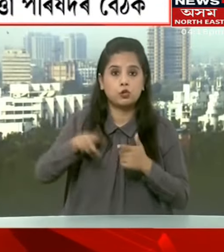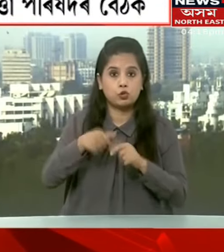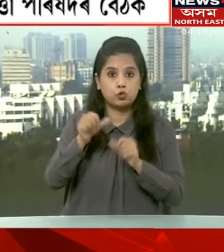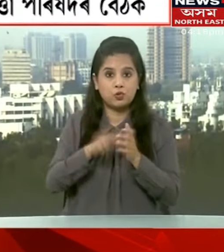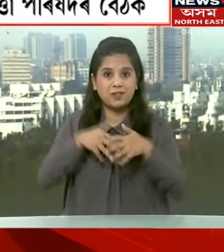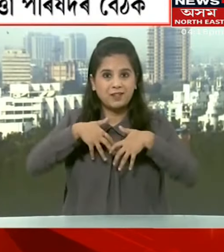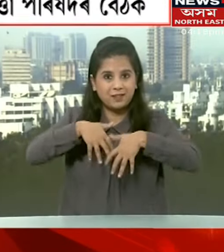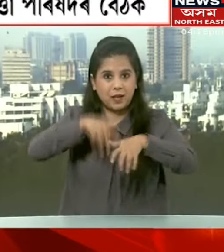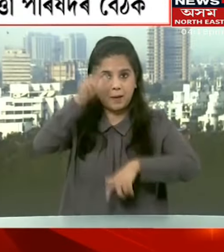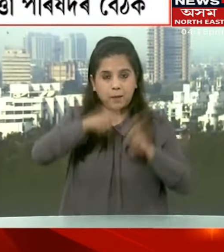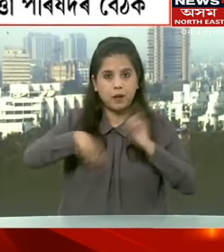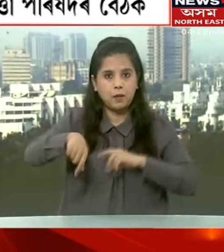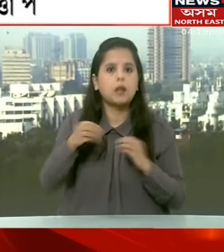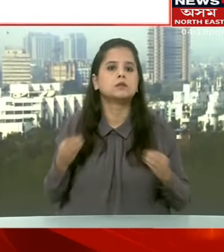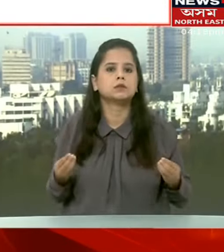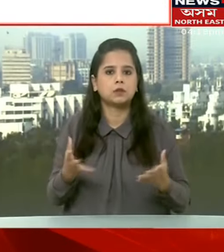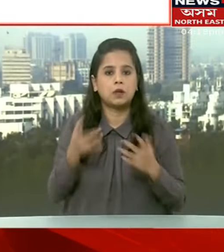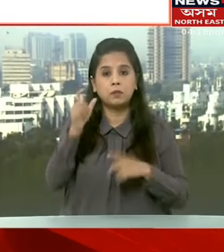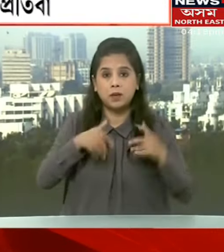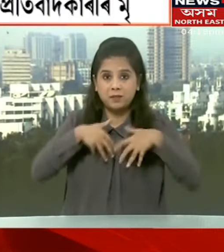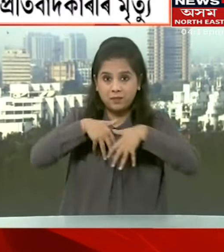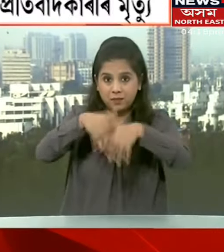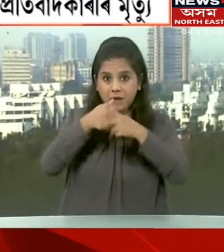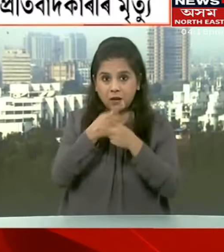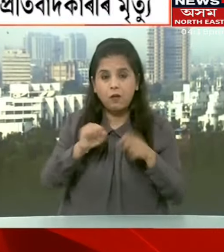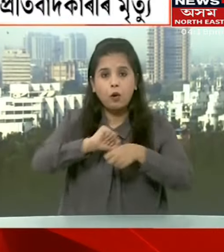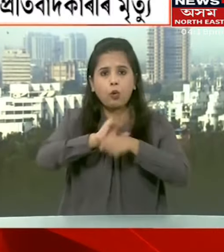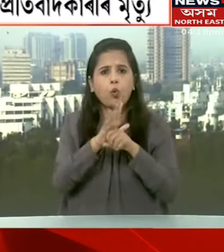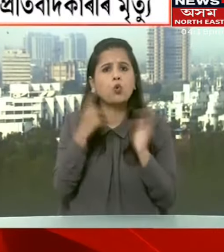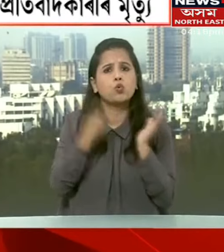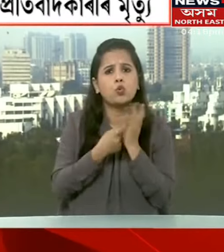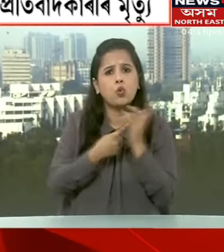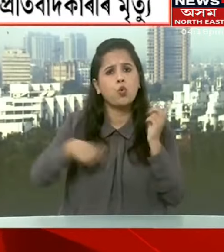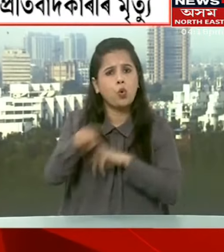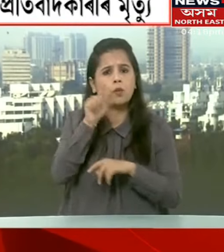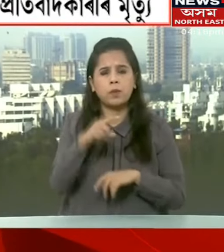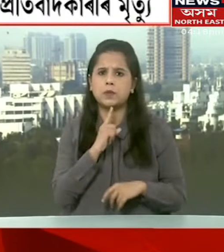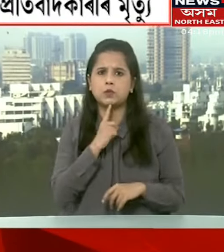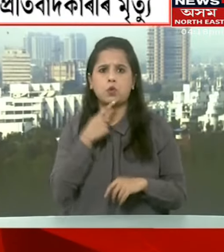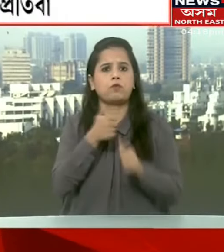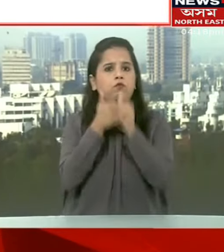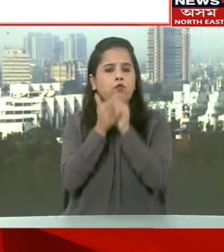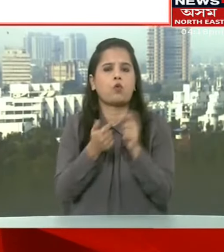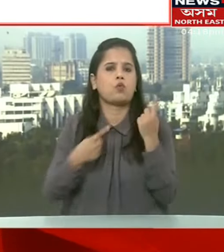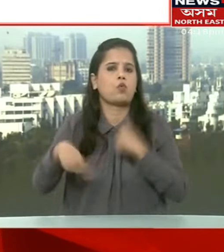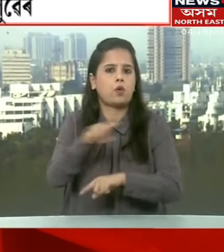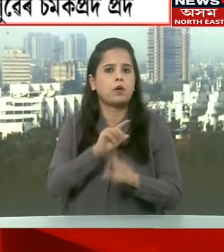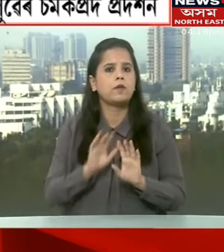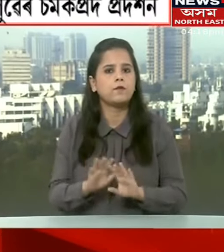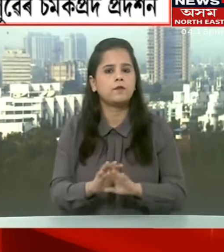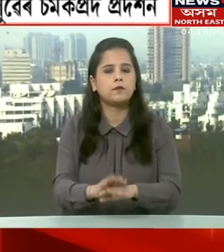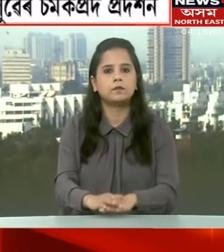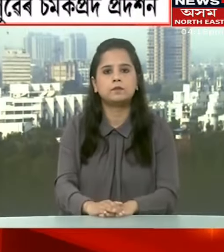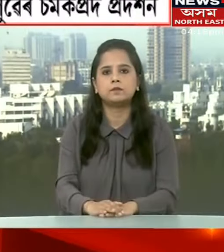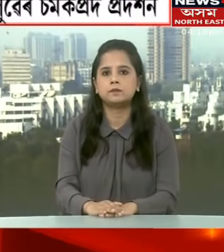की शुरुआत करेंगे। यात्रा के दौरान कोरोना संबंधी सभी प्रोटोकॉल्स का कड़ाई से पालन किया जाएगा।